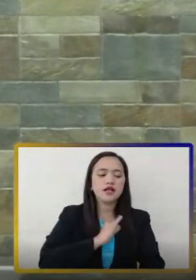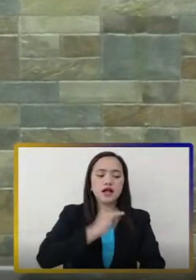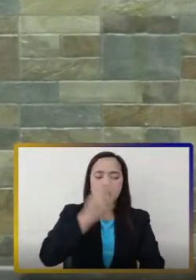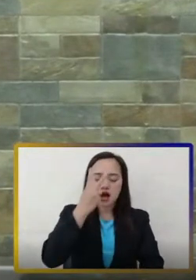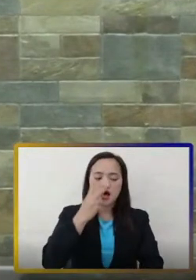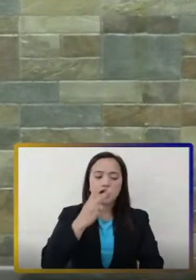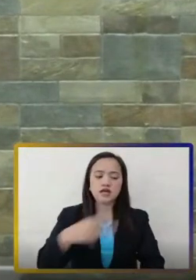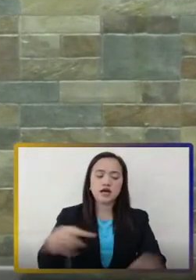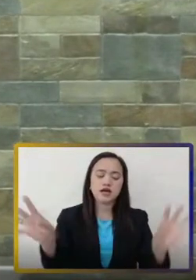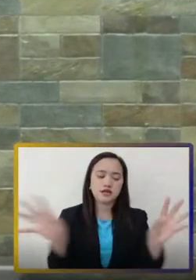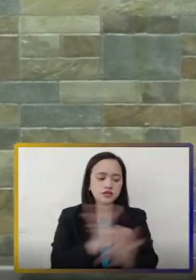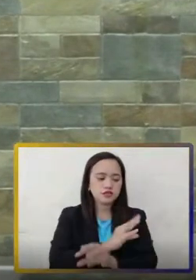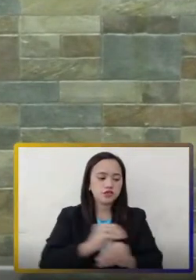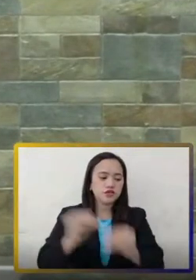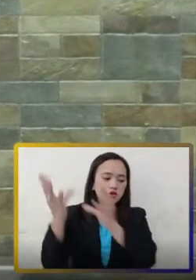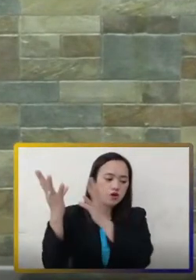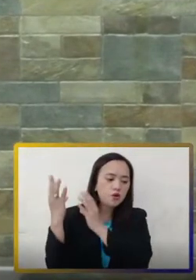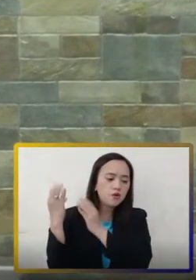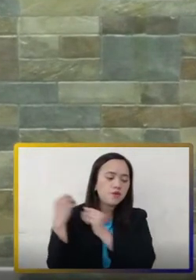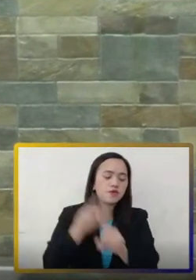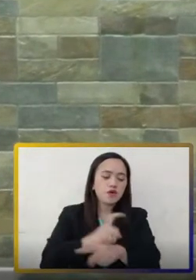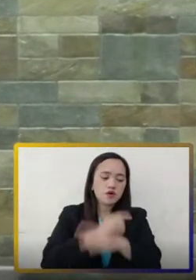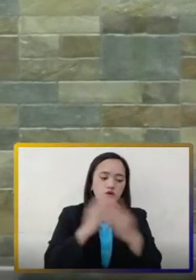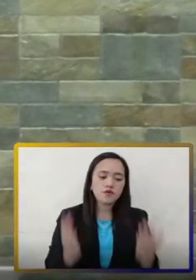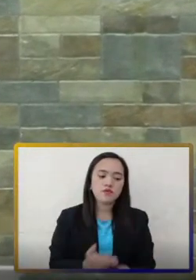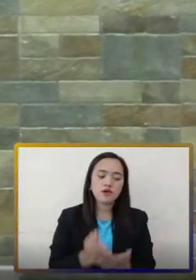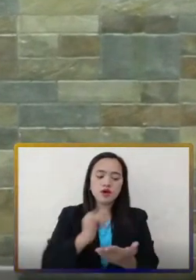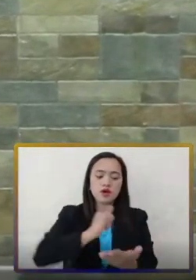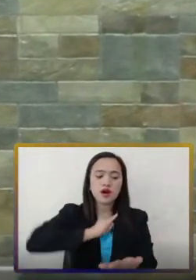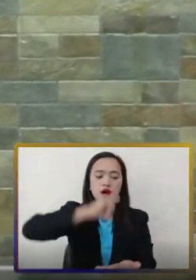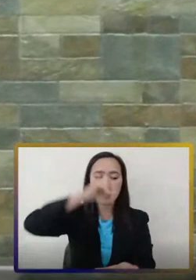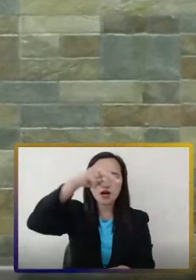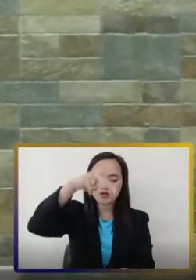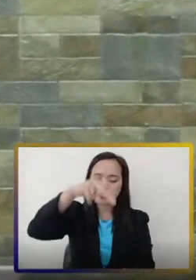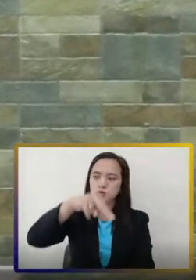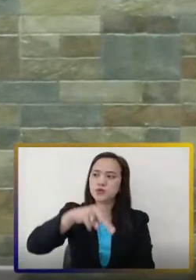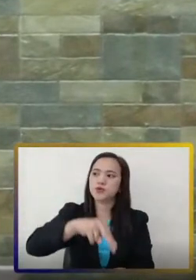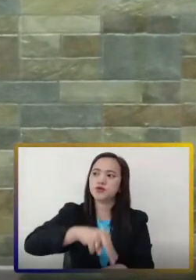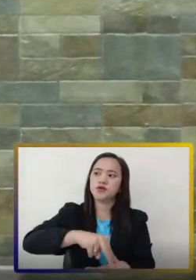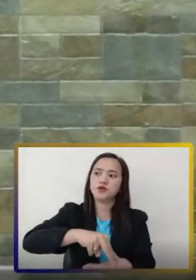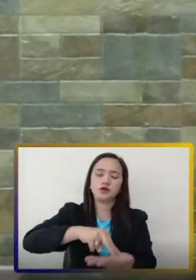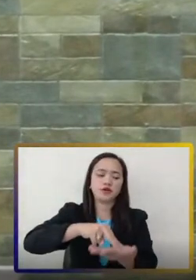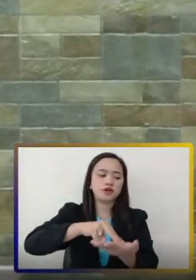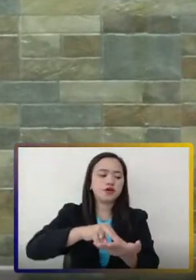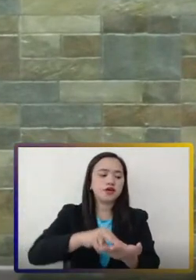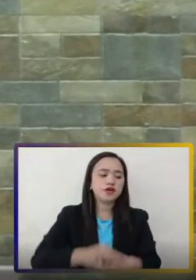chosen. I could see no hope from where I